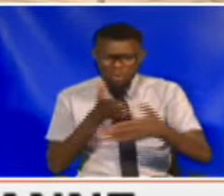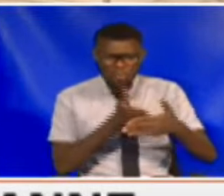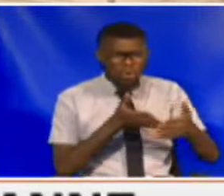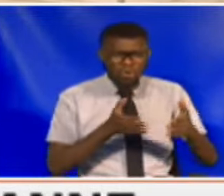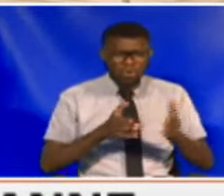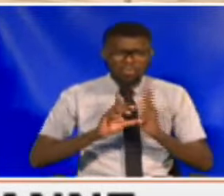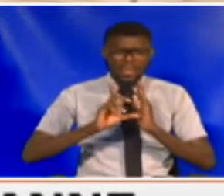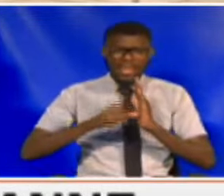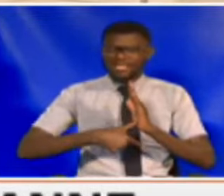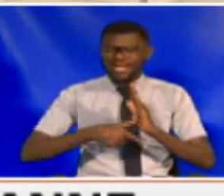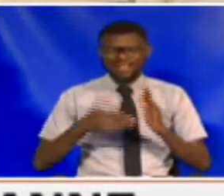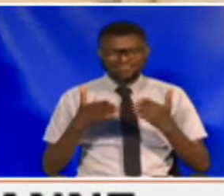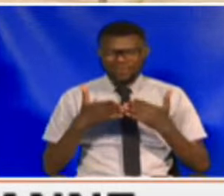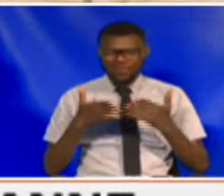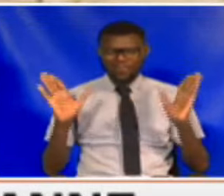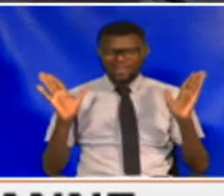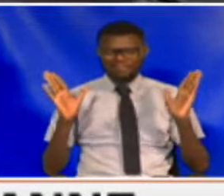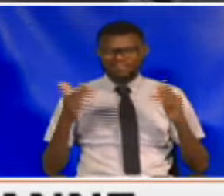viliondolewa.